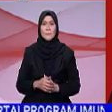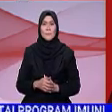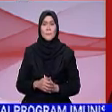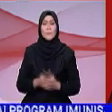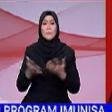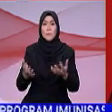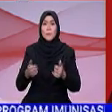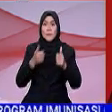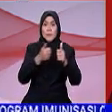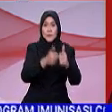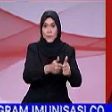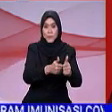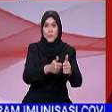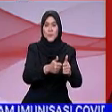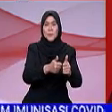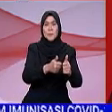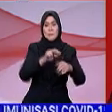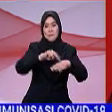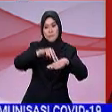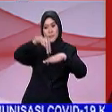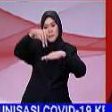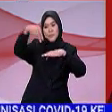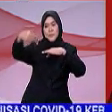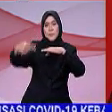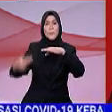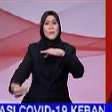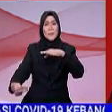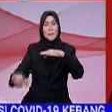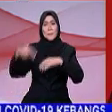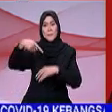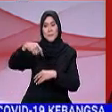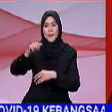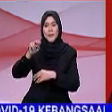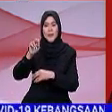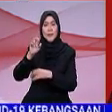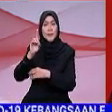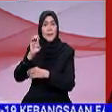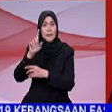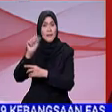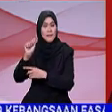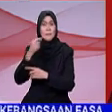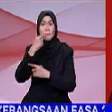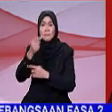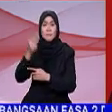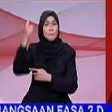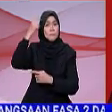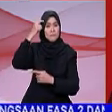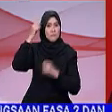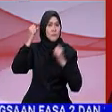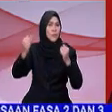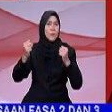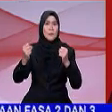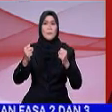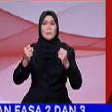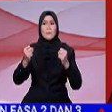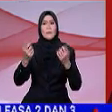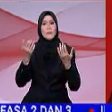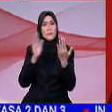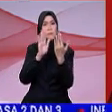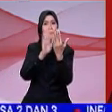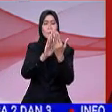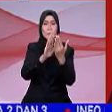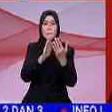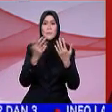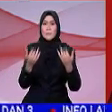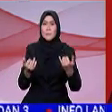Ingin ikut jejak Ratu Terjun Negara, Pandalela Rinong, mental harus kuat dan cekal hadapi tomahan. Bagi